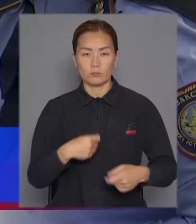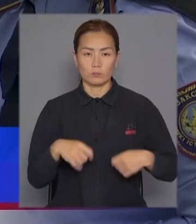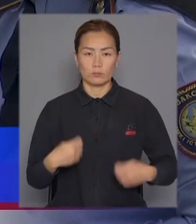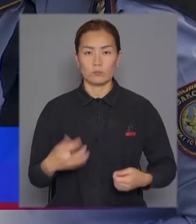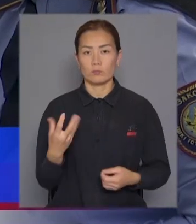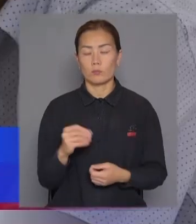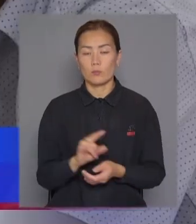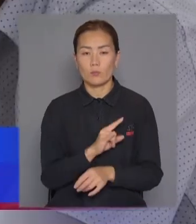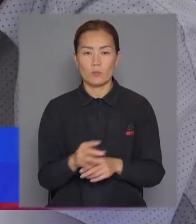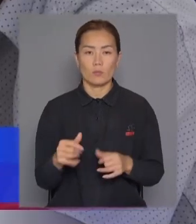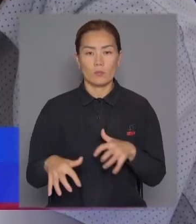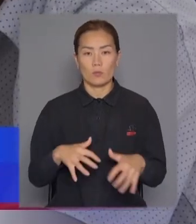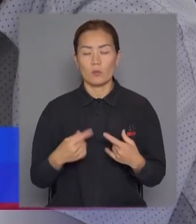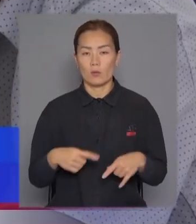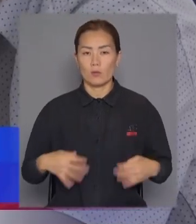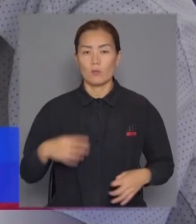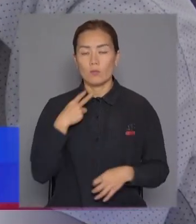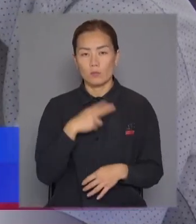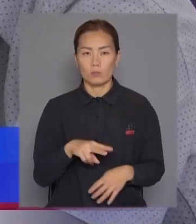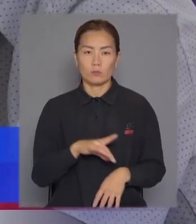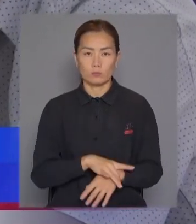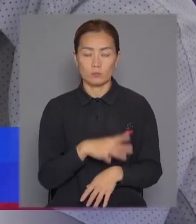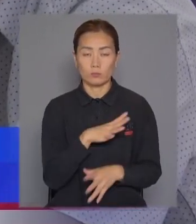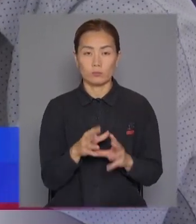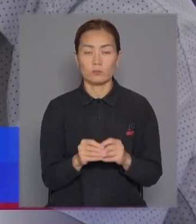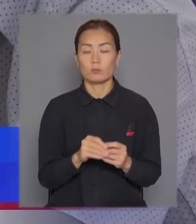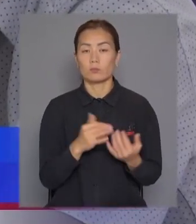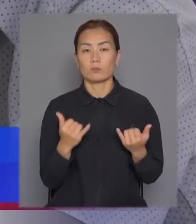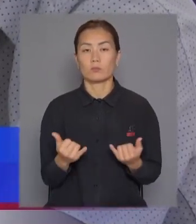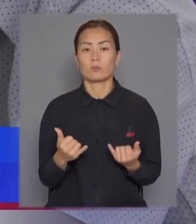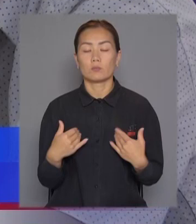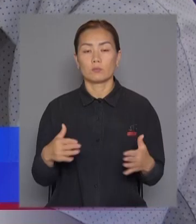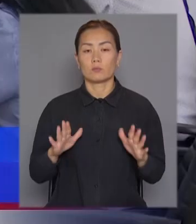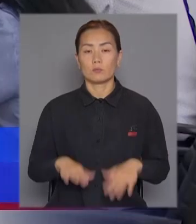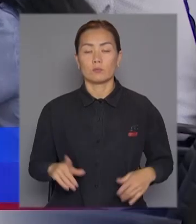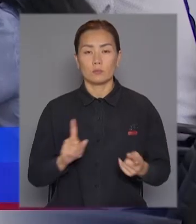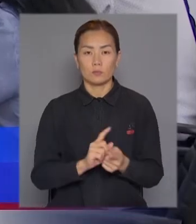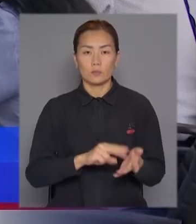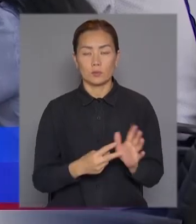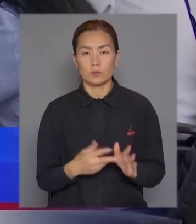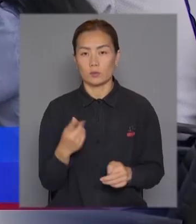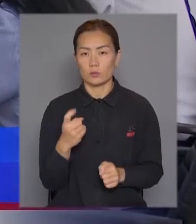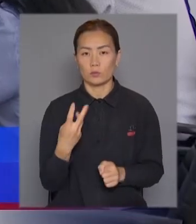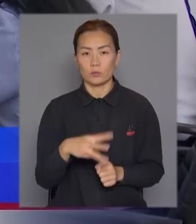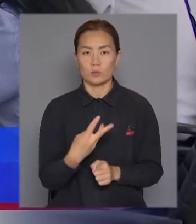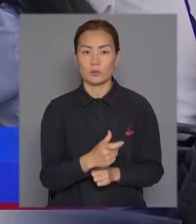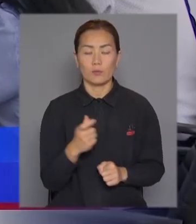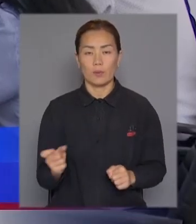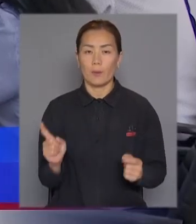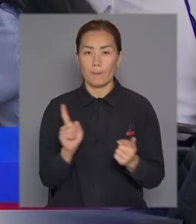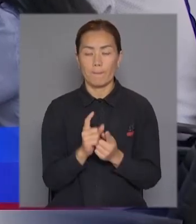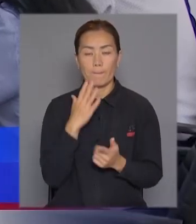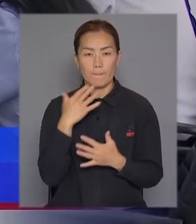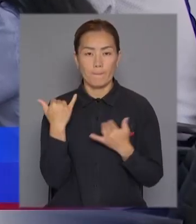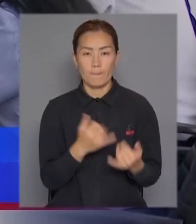мен алаяқтық баптарымен сотты болғандар. Айта кетейік, жыл басынан бері қақпа алдындағы жобасы аясында 130 адамның жазасы